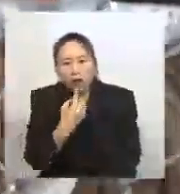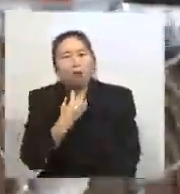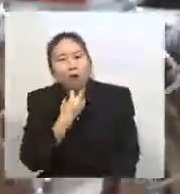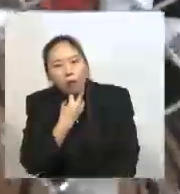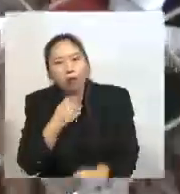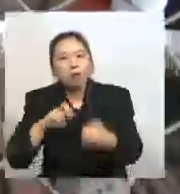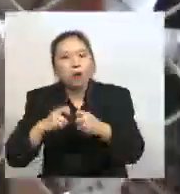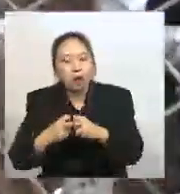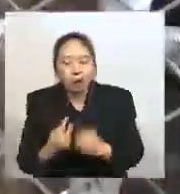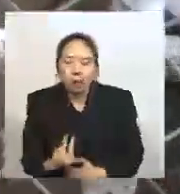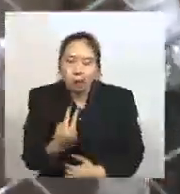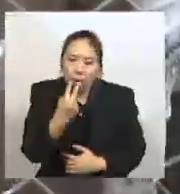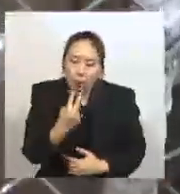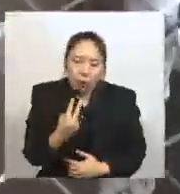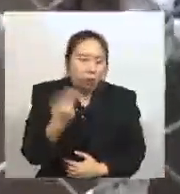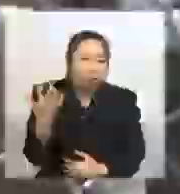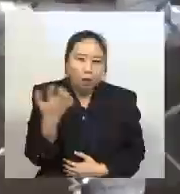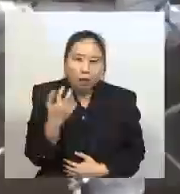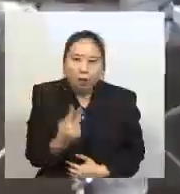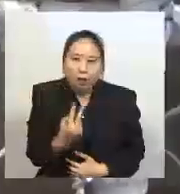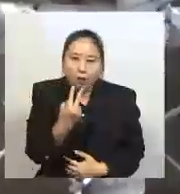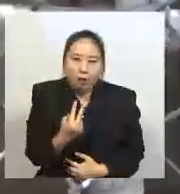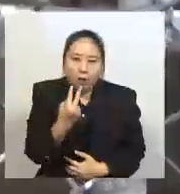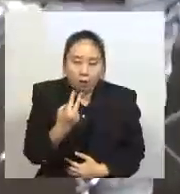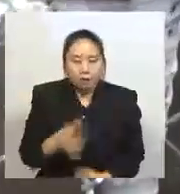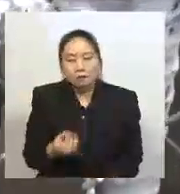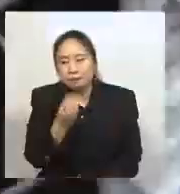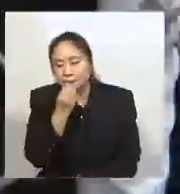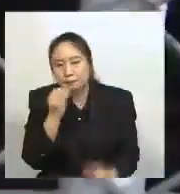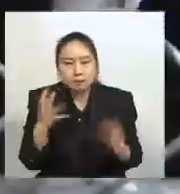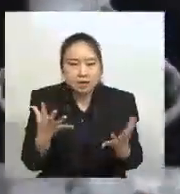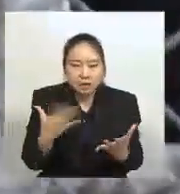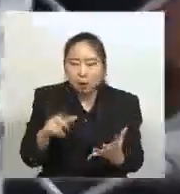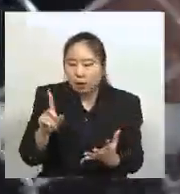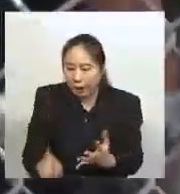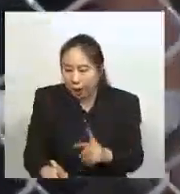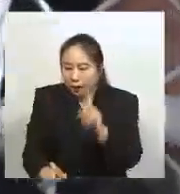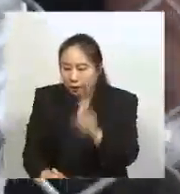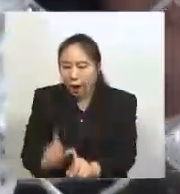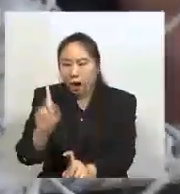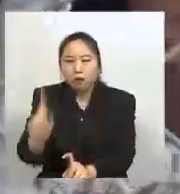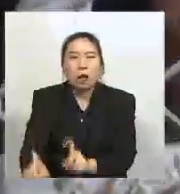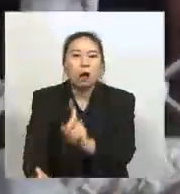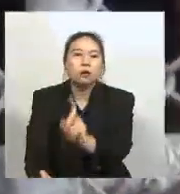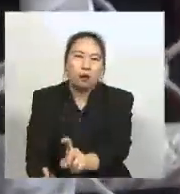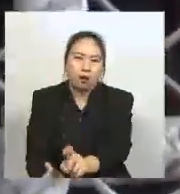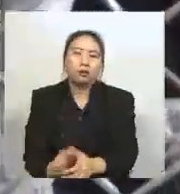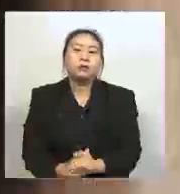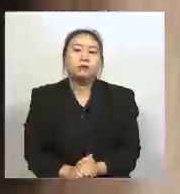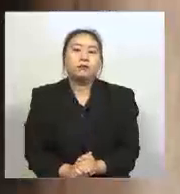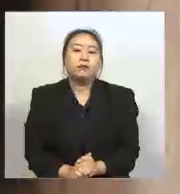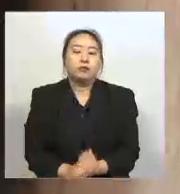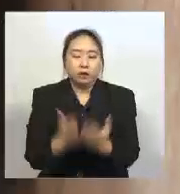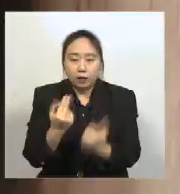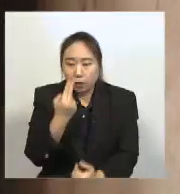ลยทำให้เสือเนี่ยหายใจลำบากนำไปสู่การไม่กินอาหารแล้วก็ทยอยตายกันในที่สุดค่ะนอกจากนี้แล้